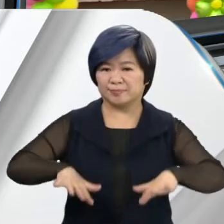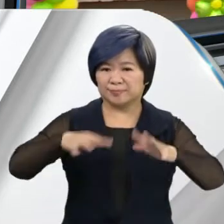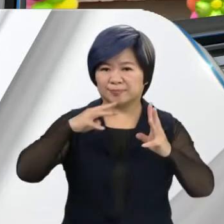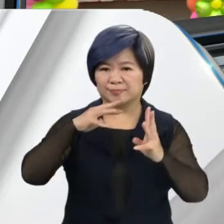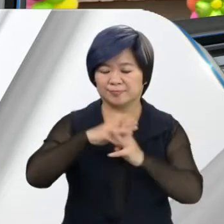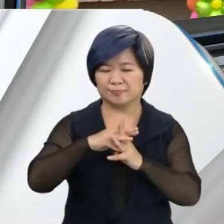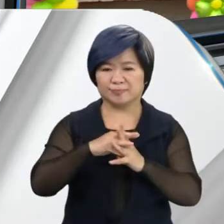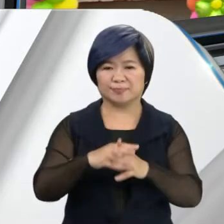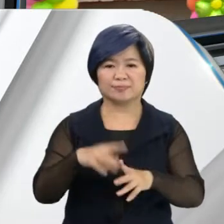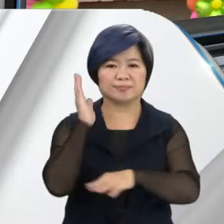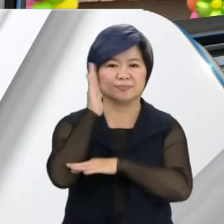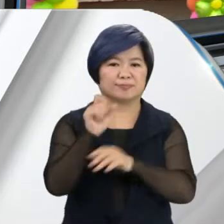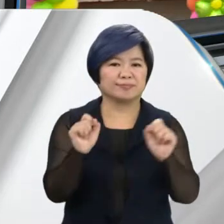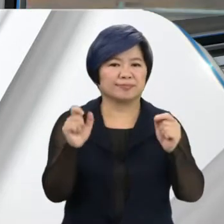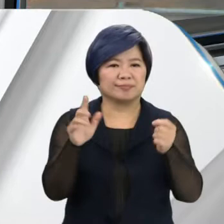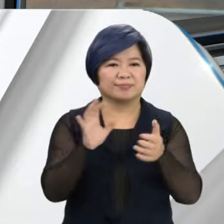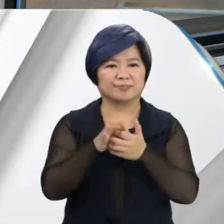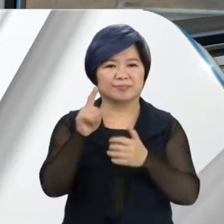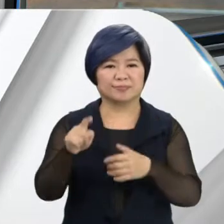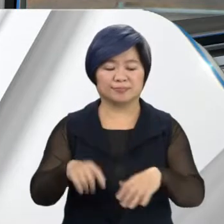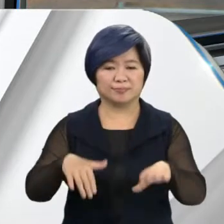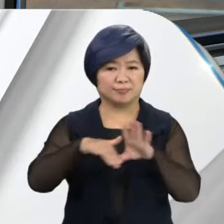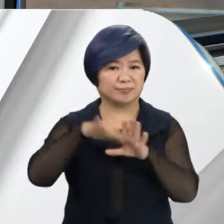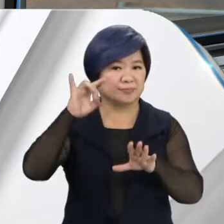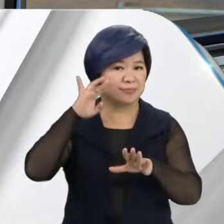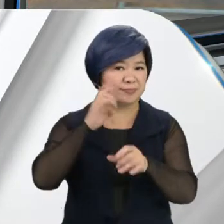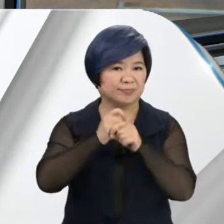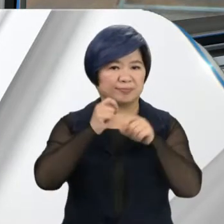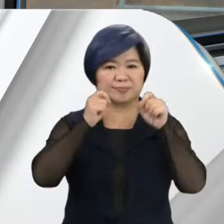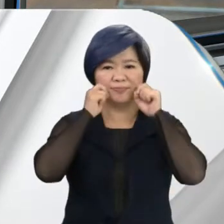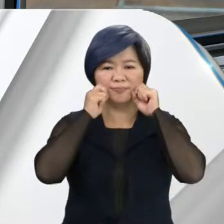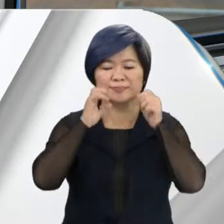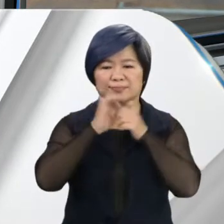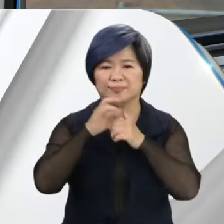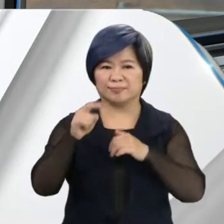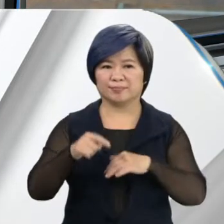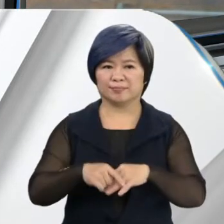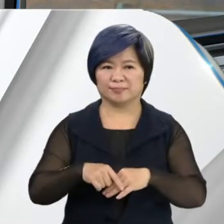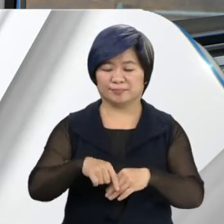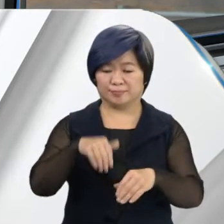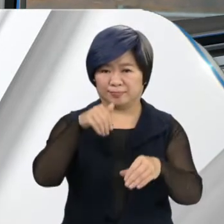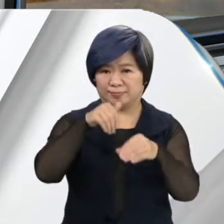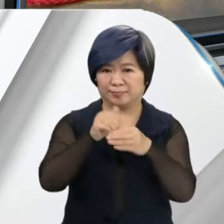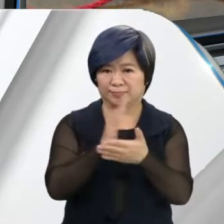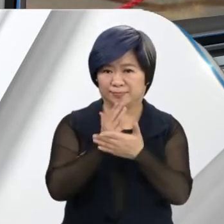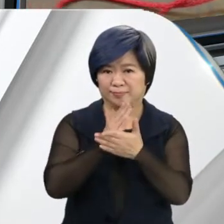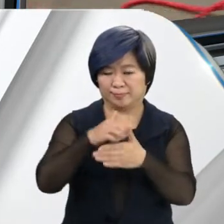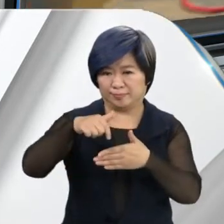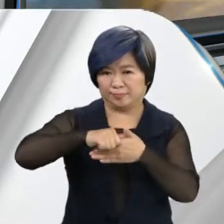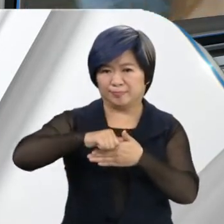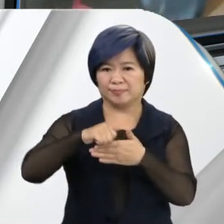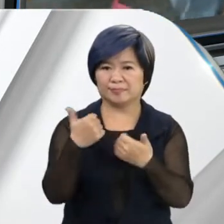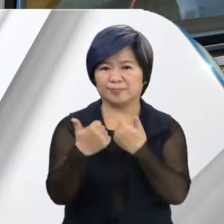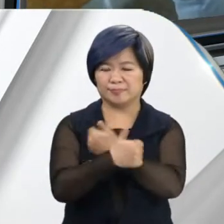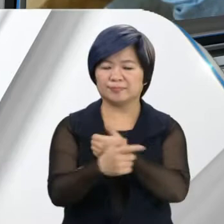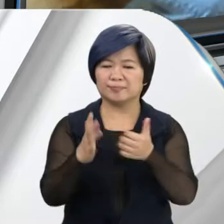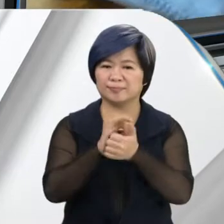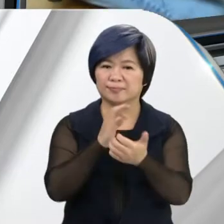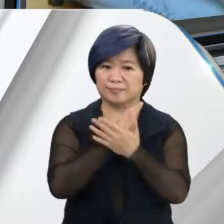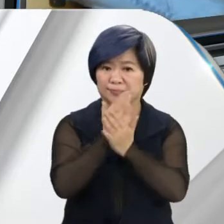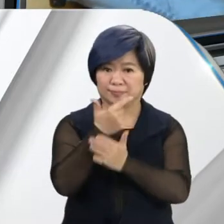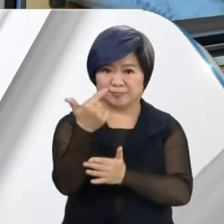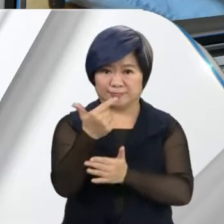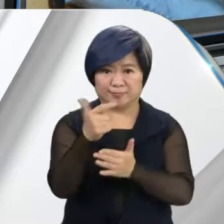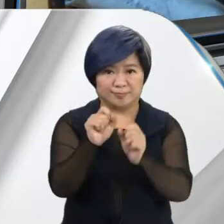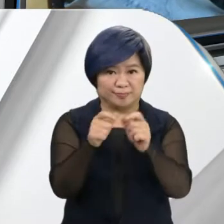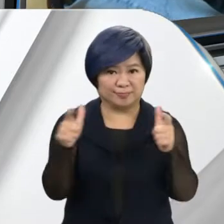年猫群上，用温藏品潮州金凤从树夹来团圆哥哥，总共就六组猫群上嘅